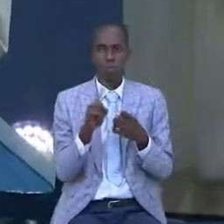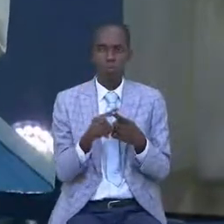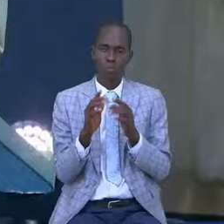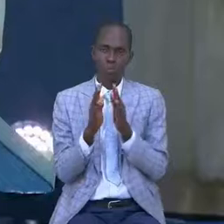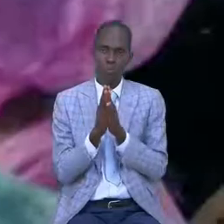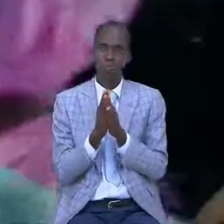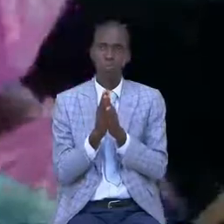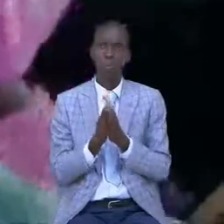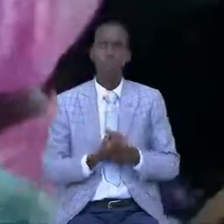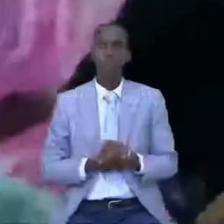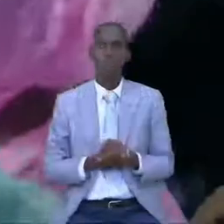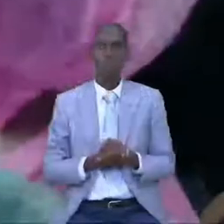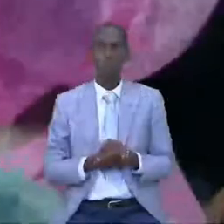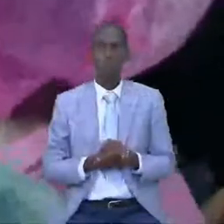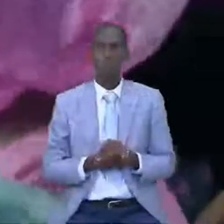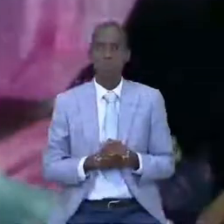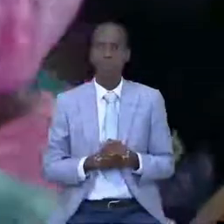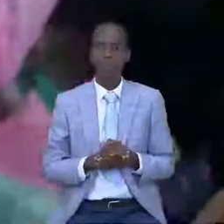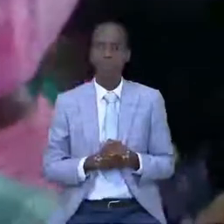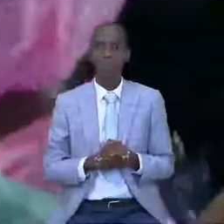L'heure est à la prière.